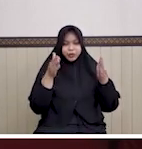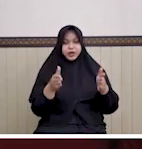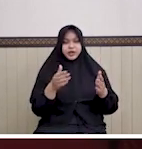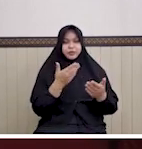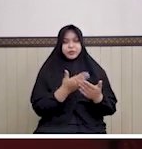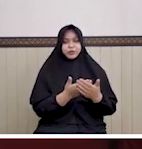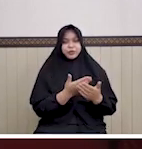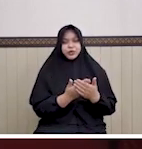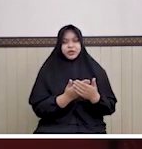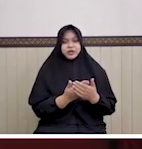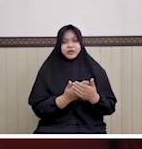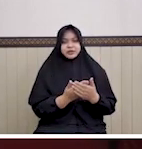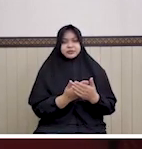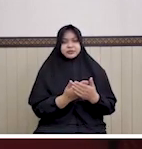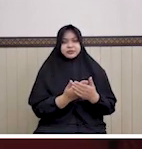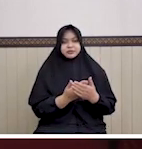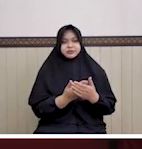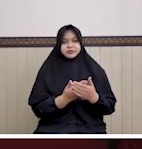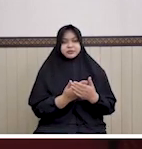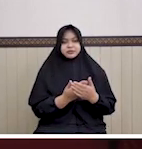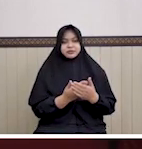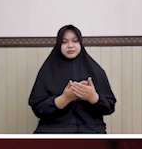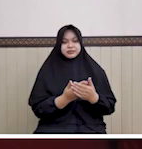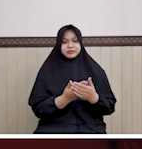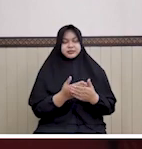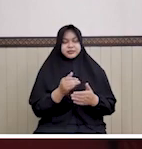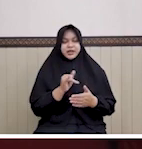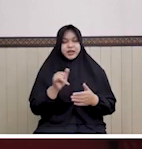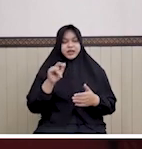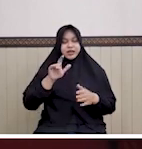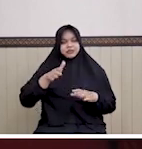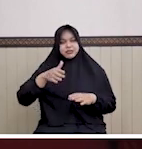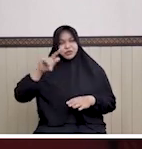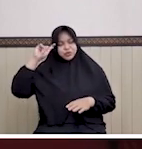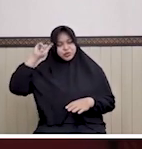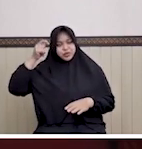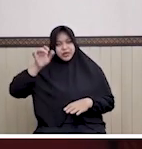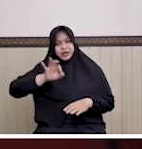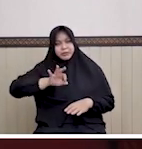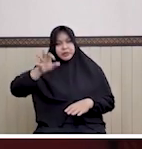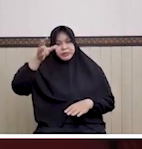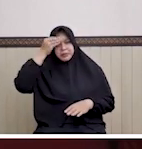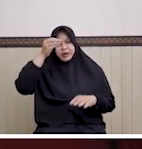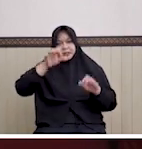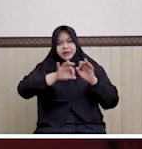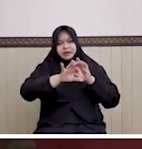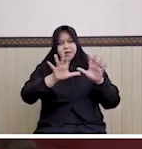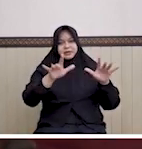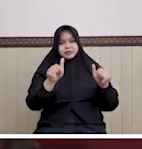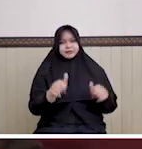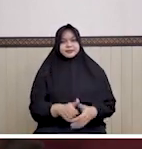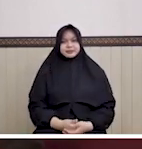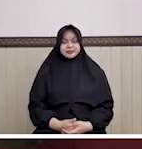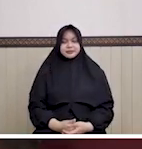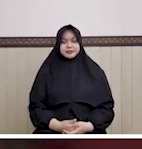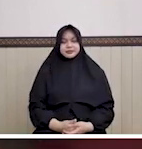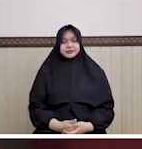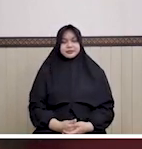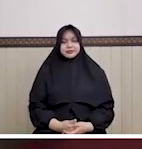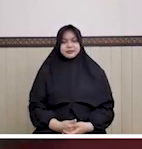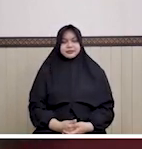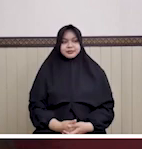pembuktian itu kayaknya agak sulit kalau tanpa pemahaman yang keliru itunya gimana